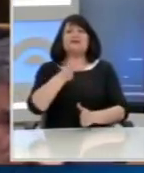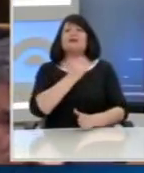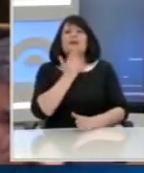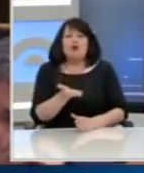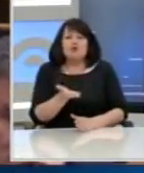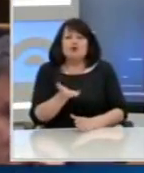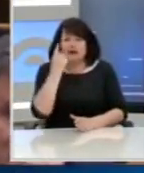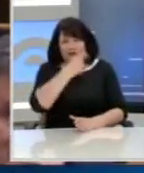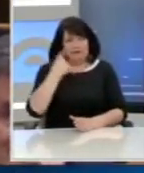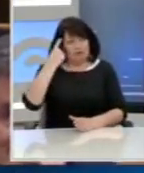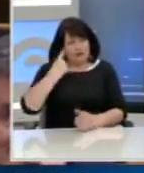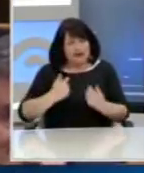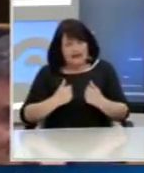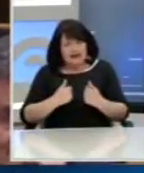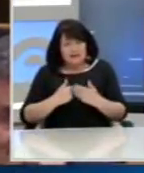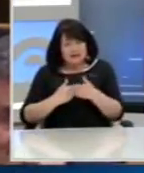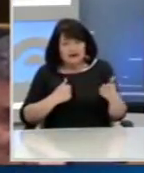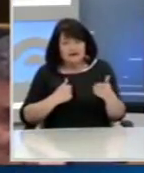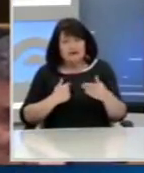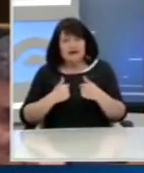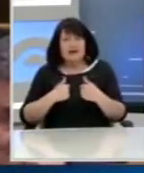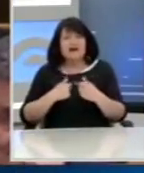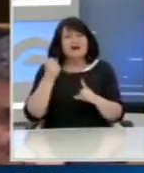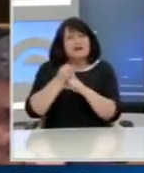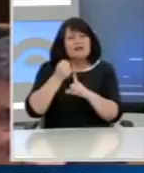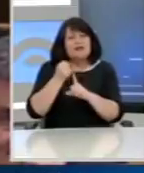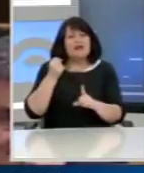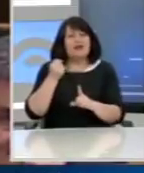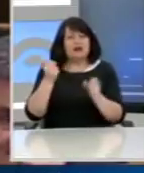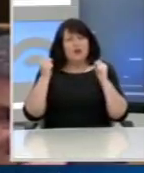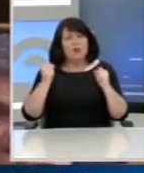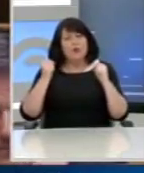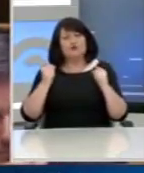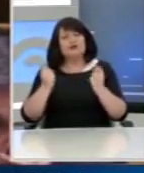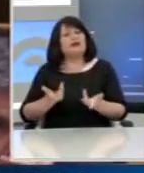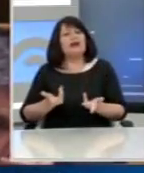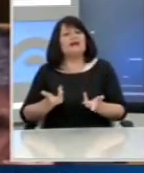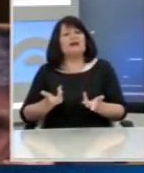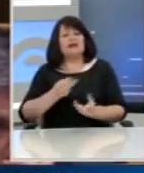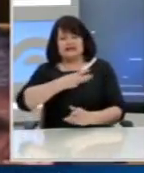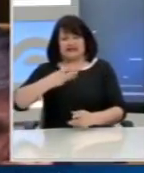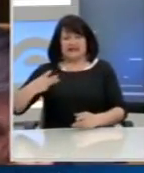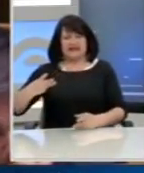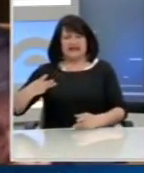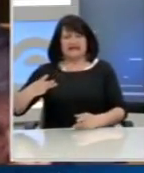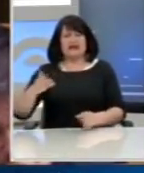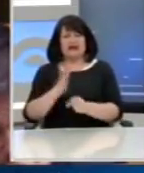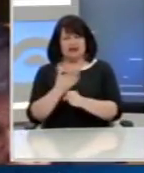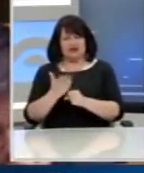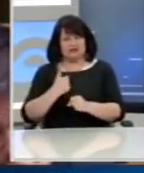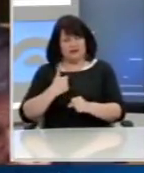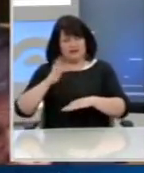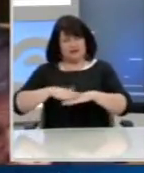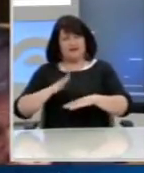Να κάνει αυτοκριτική η αριστερά γιατί διεκδικούσε, ή να κάνει αυτοκριτική ο ΣΥΡΙΖΑ γιατί κατέστρεψε τη χώρα